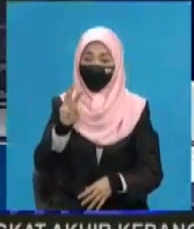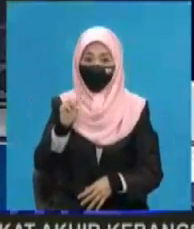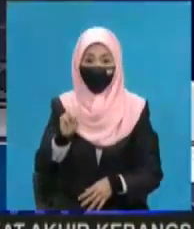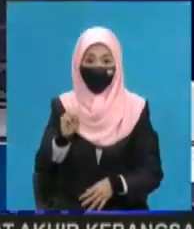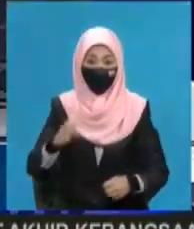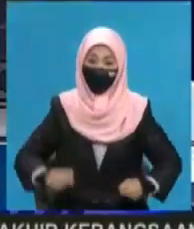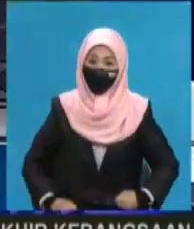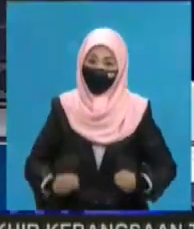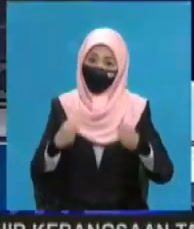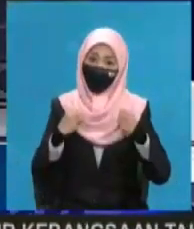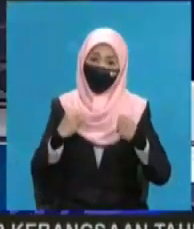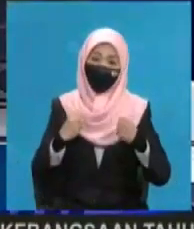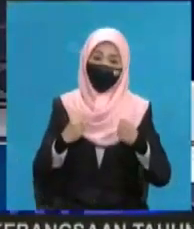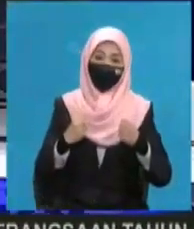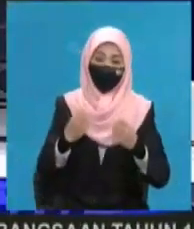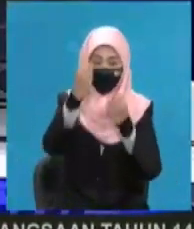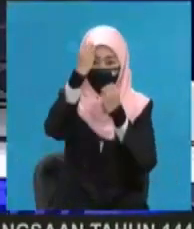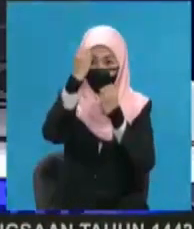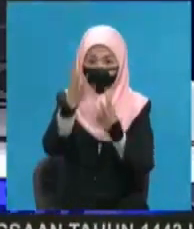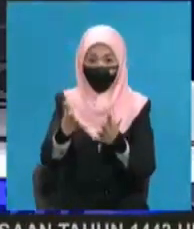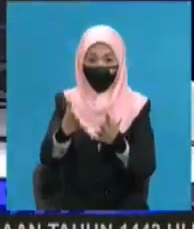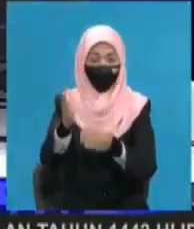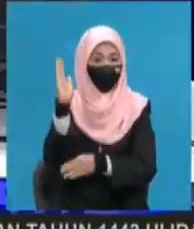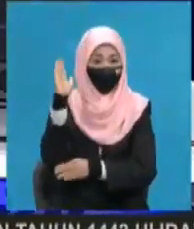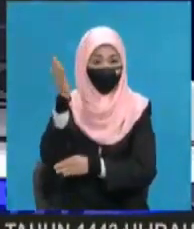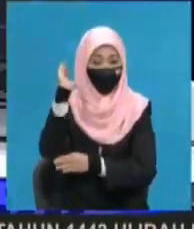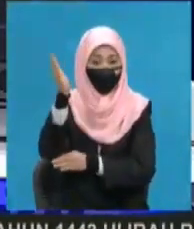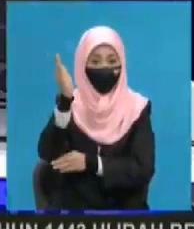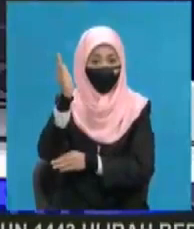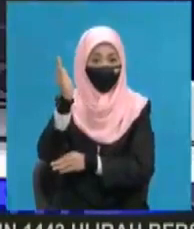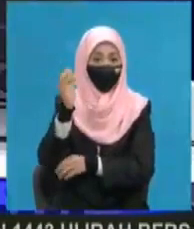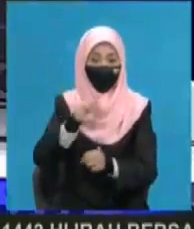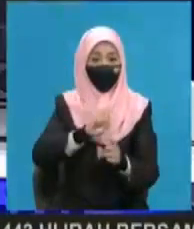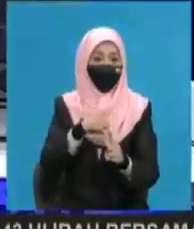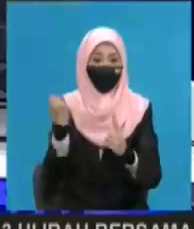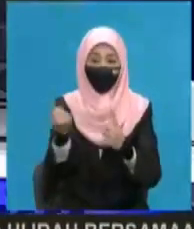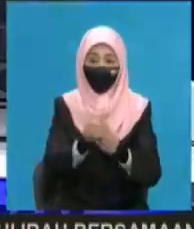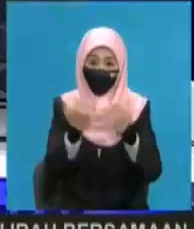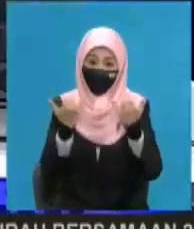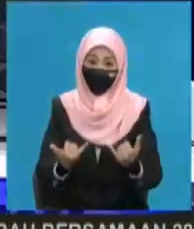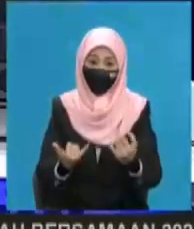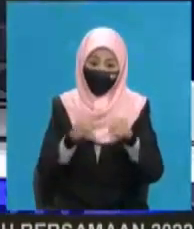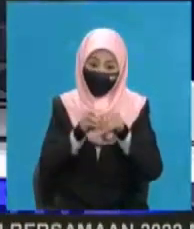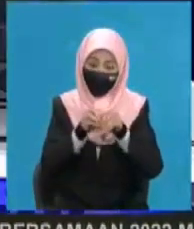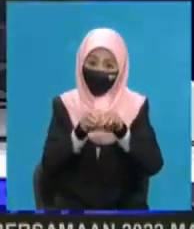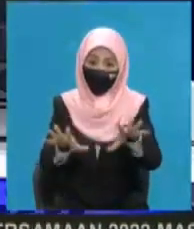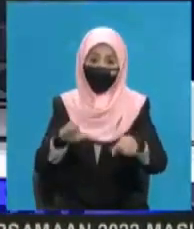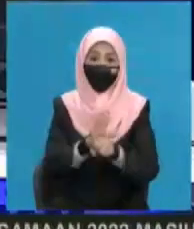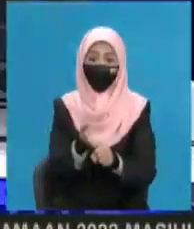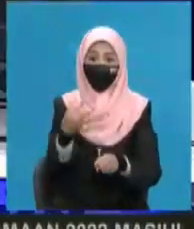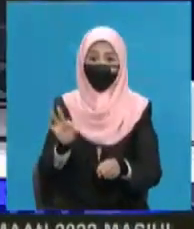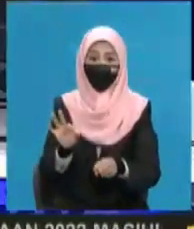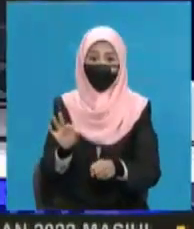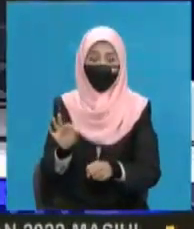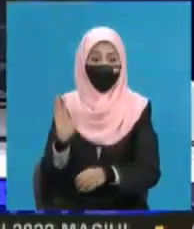Menteri Kesehatan memaklumkan perkara tersebut semasa sidang media situasi terkini jangkitan kognitip